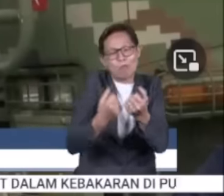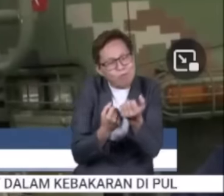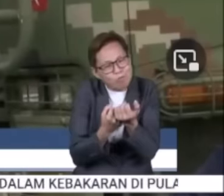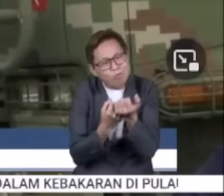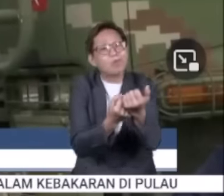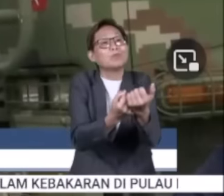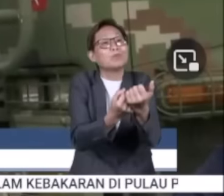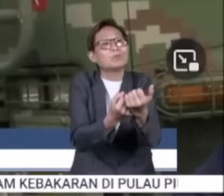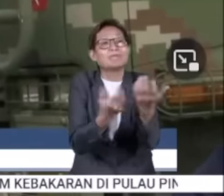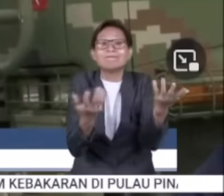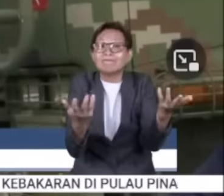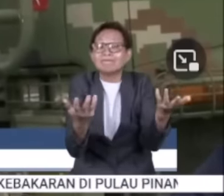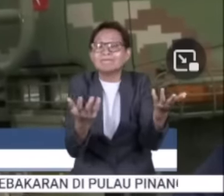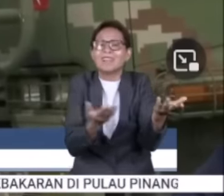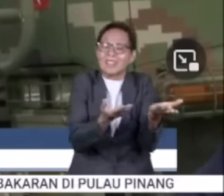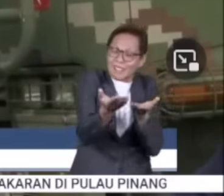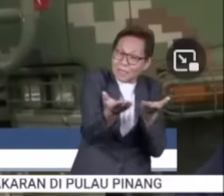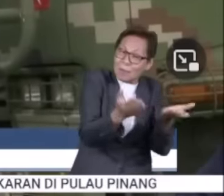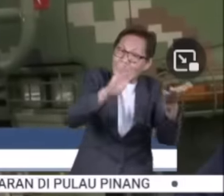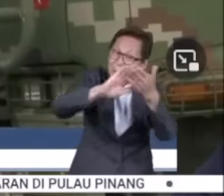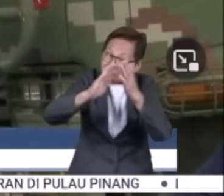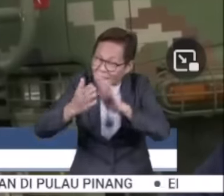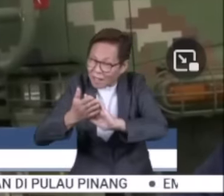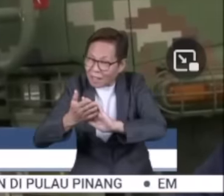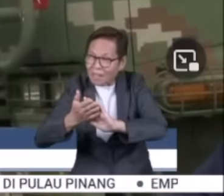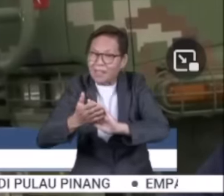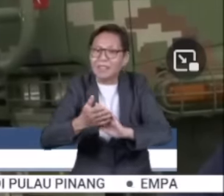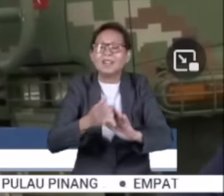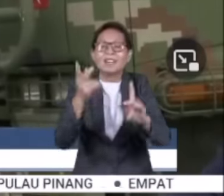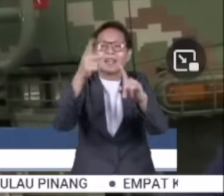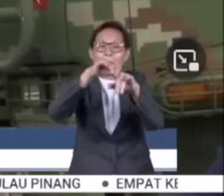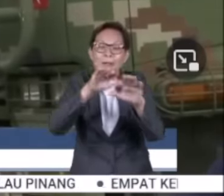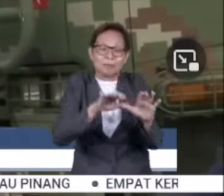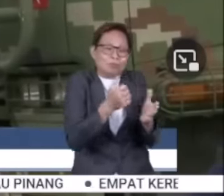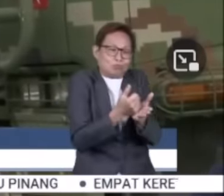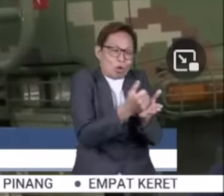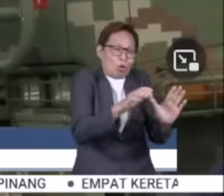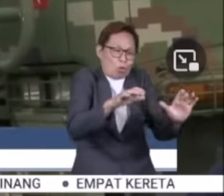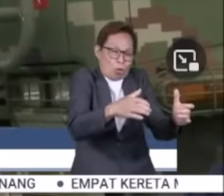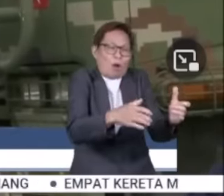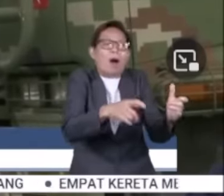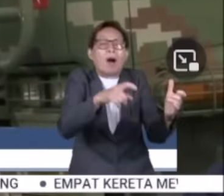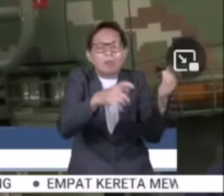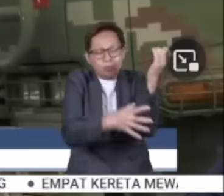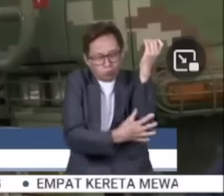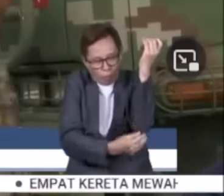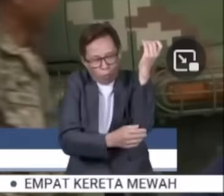menyumbang dari segi khidmat masyarakat kepada golongan yang memerlukan. Ambil peluang yang